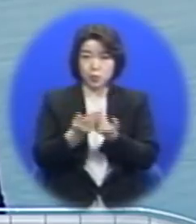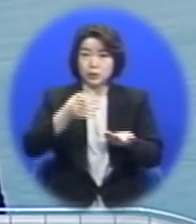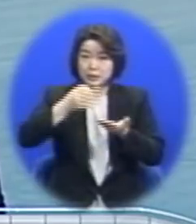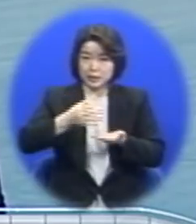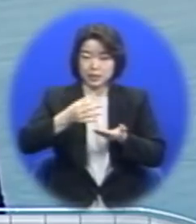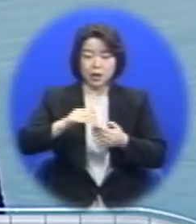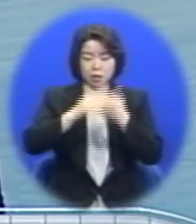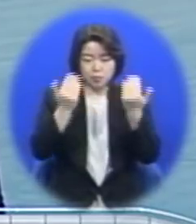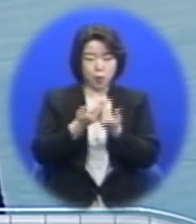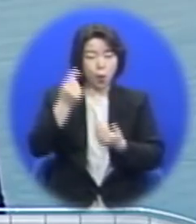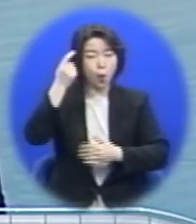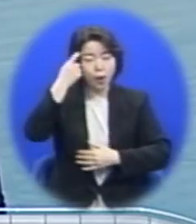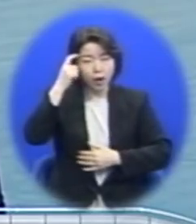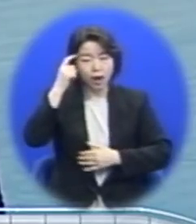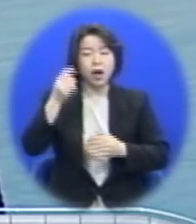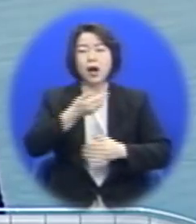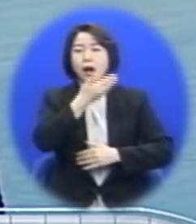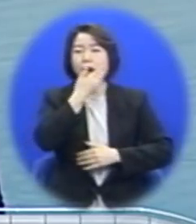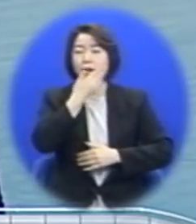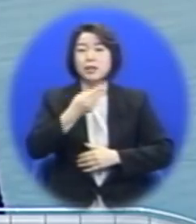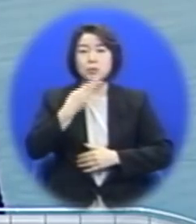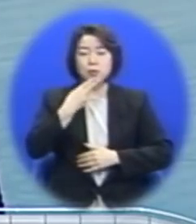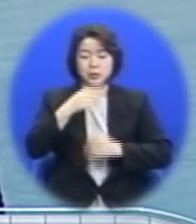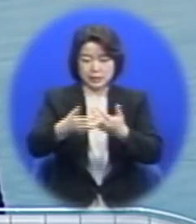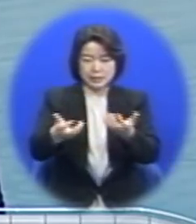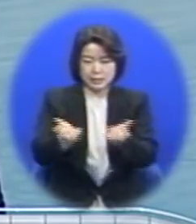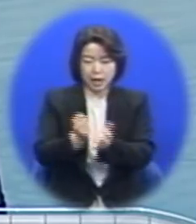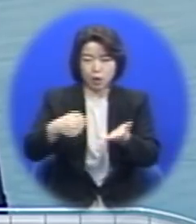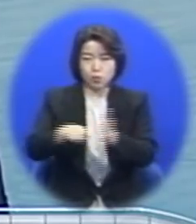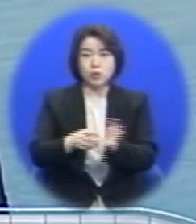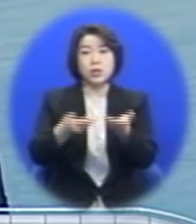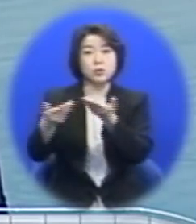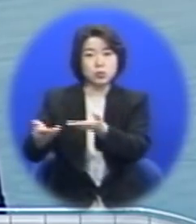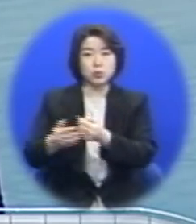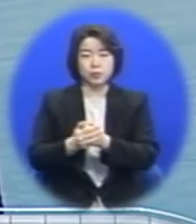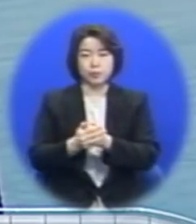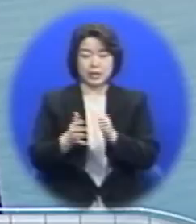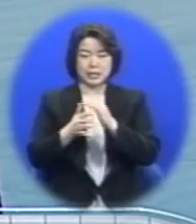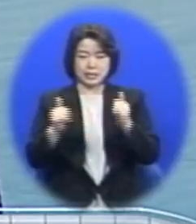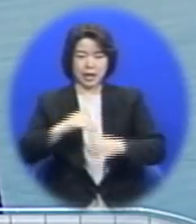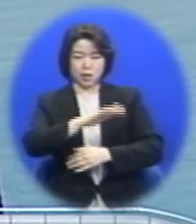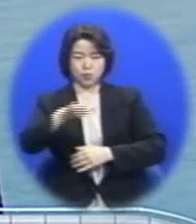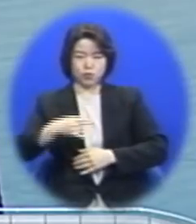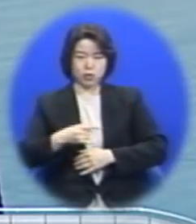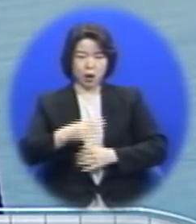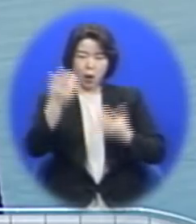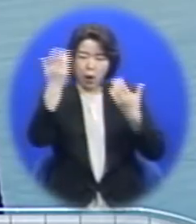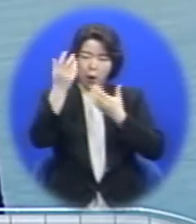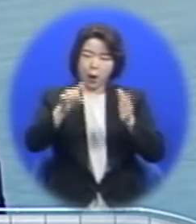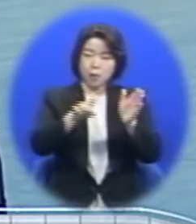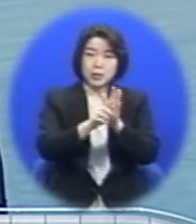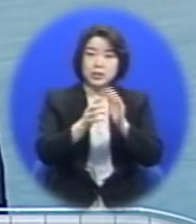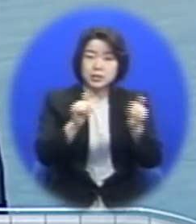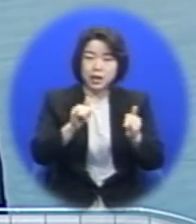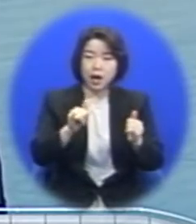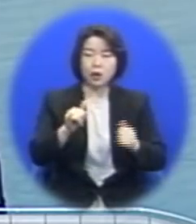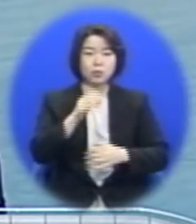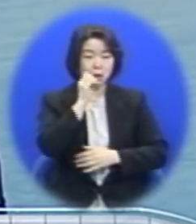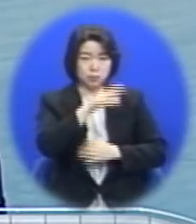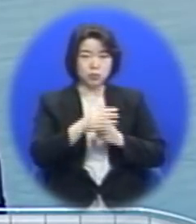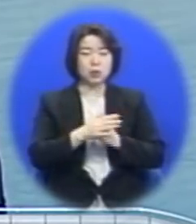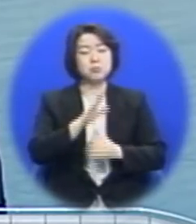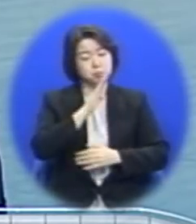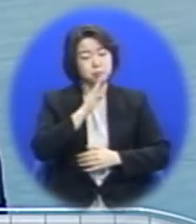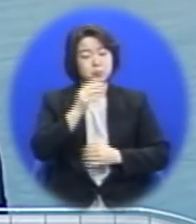모든 재능을 아낌없이 당을 위해 바친다. 사람들은 우리를 가리켜 광신자라고 부른다. 그렇다 우리는